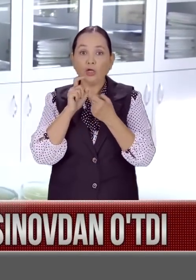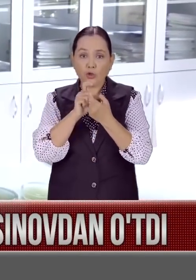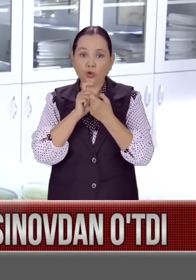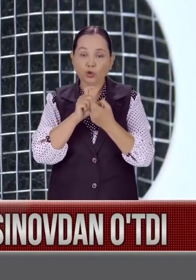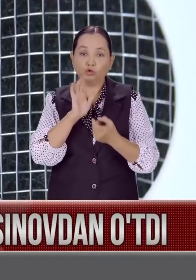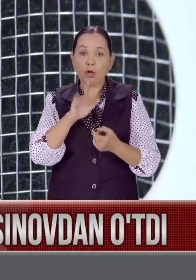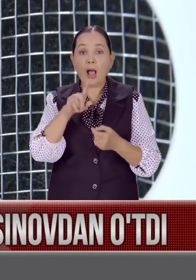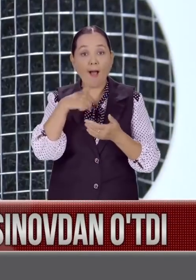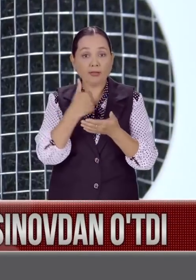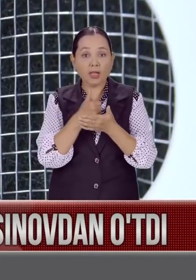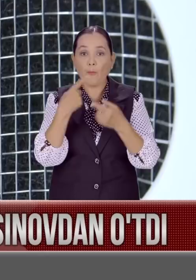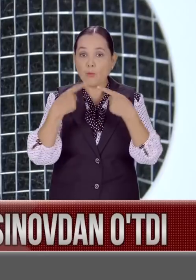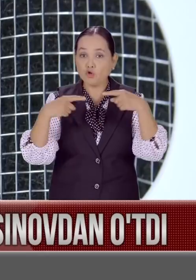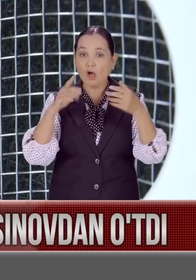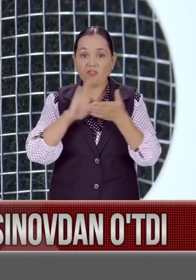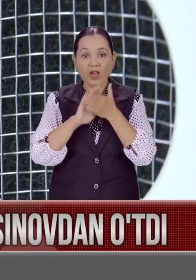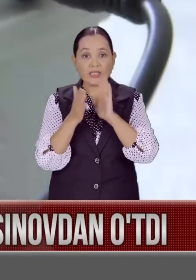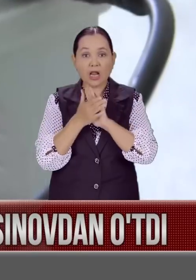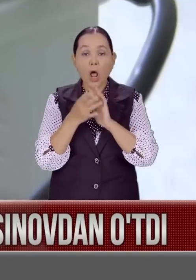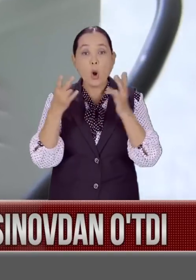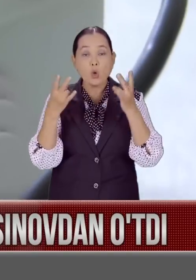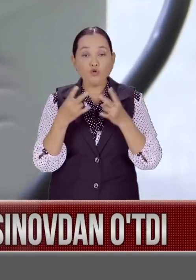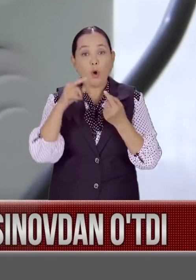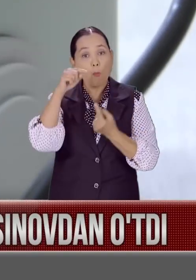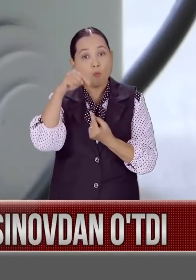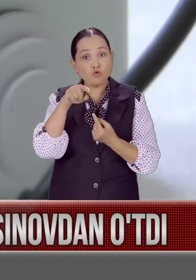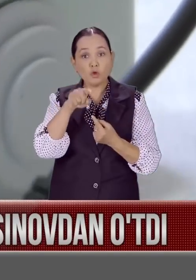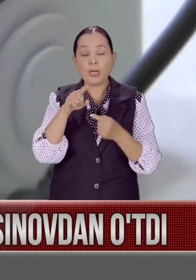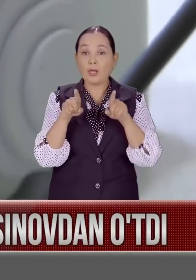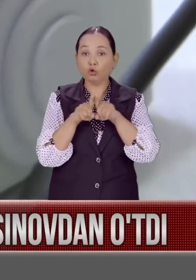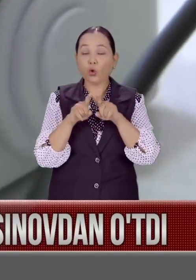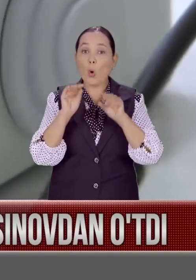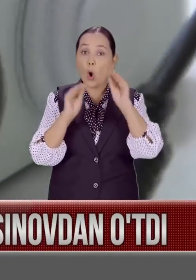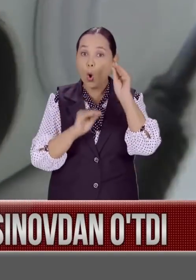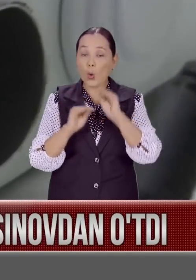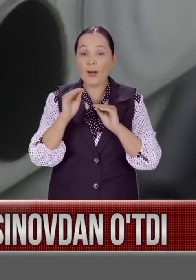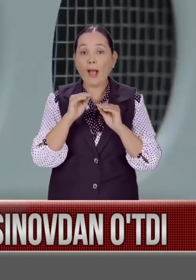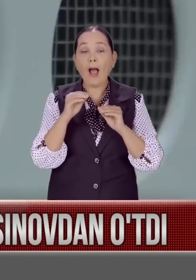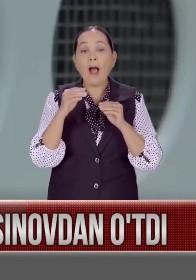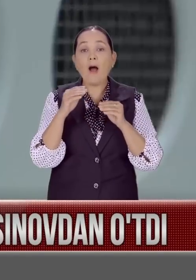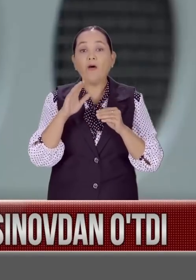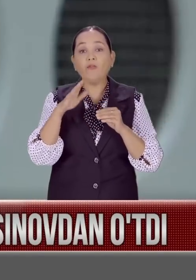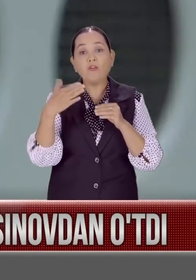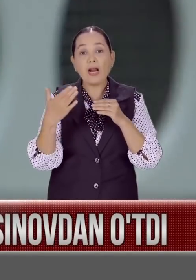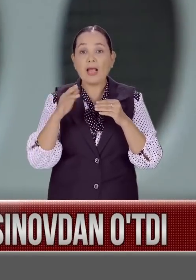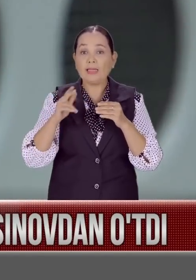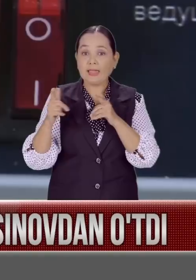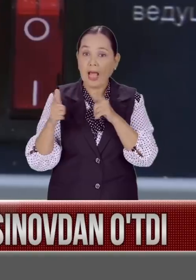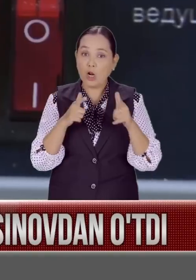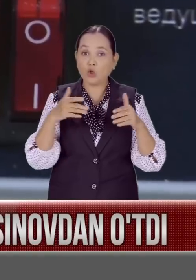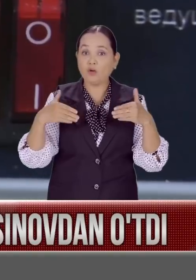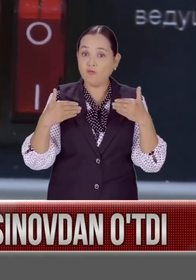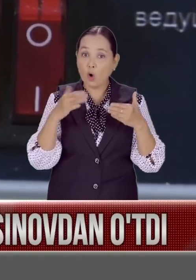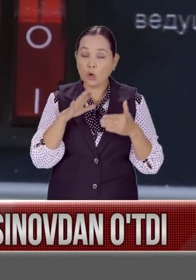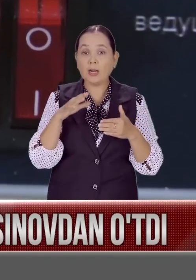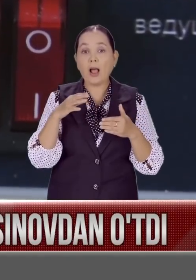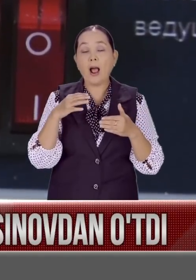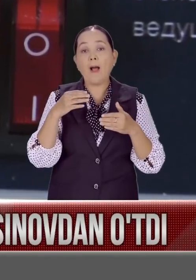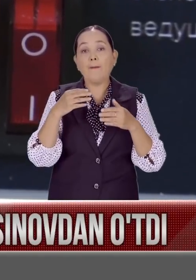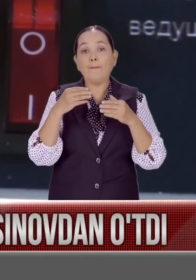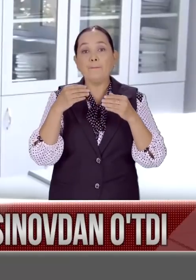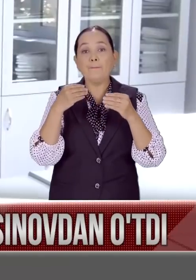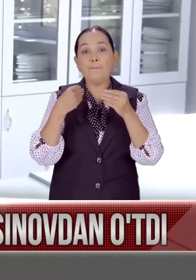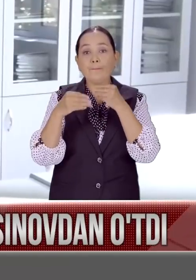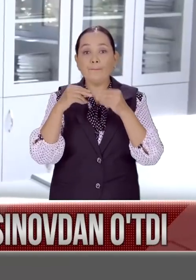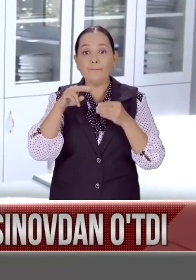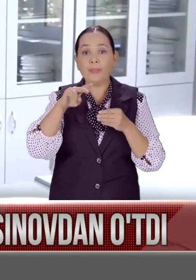natijaga erishdi. Aslida boshqa vazifalar uchun mo'ljallangan ashyolardan ushbu qurilmaning ilk variantlarini tayyorlashda foydalanildi. Plastik